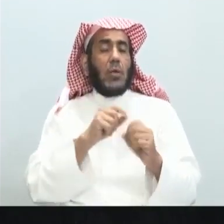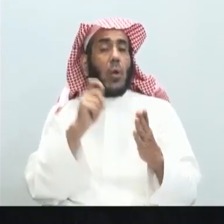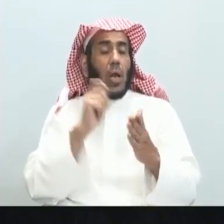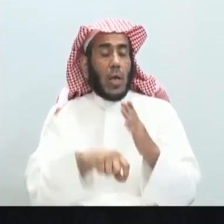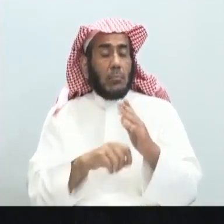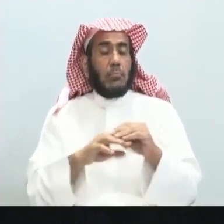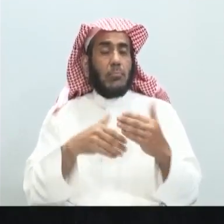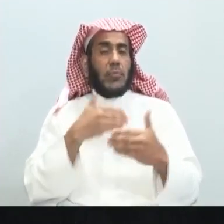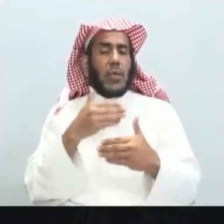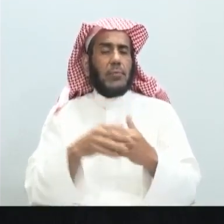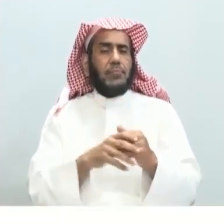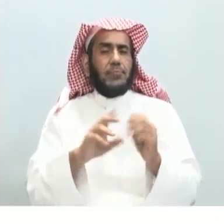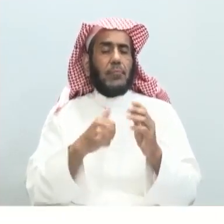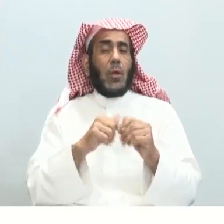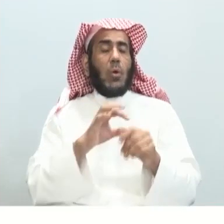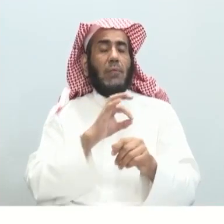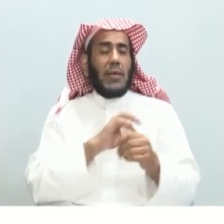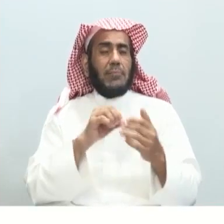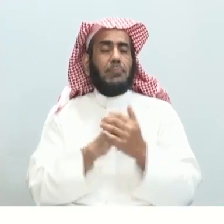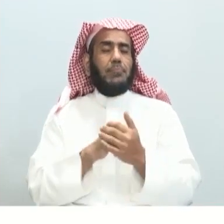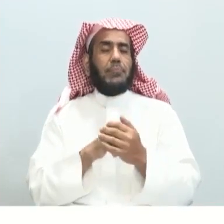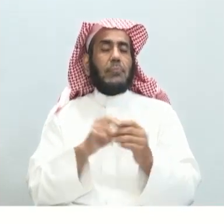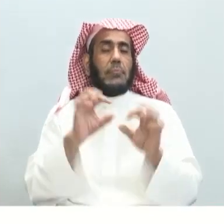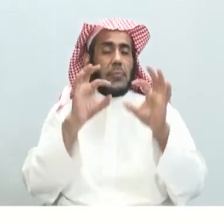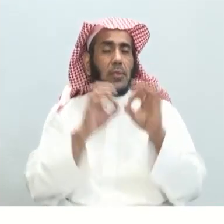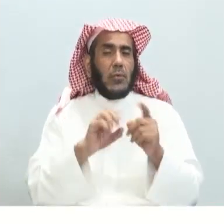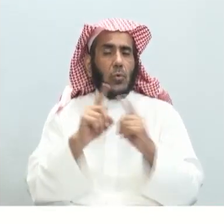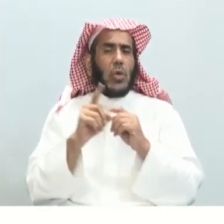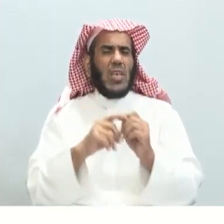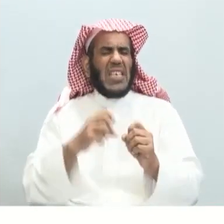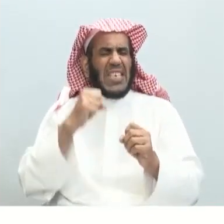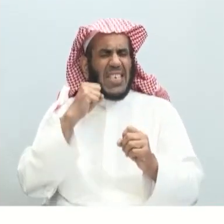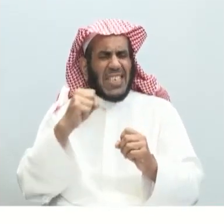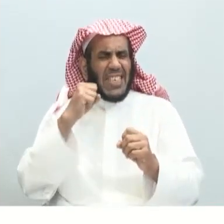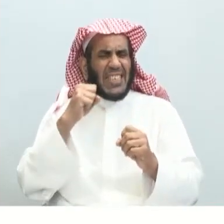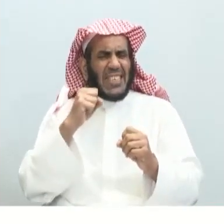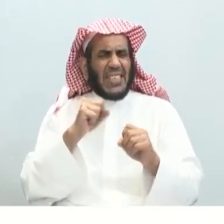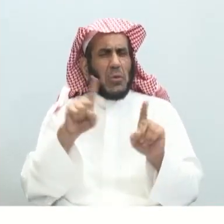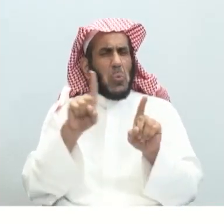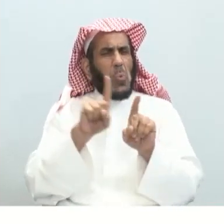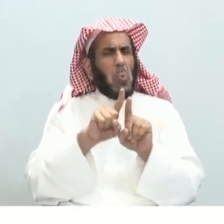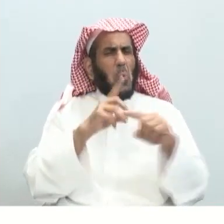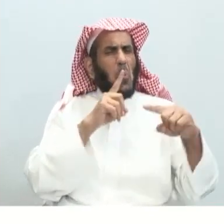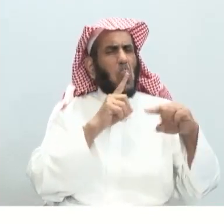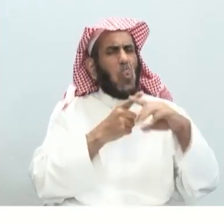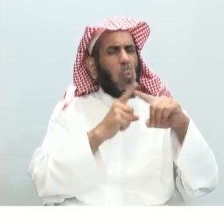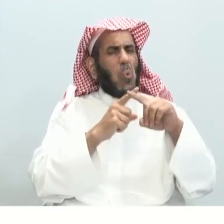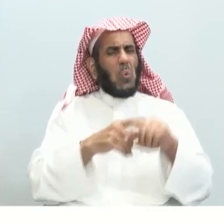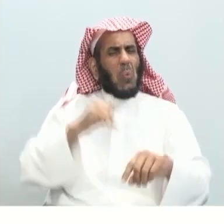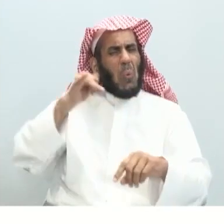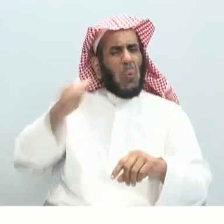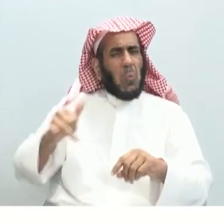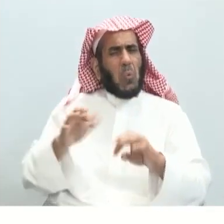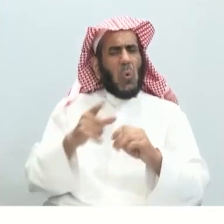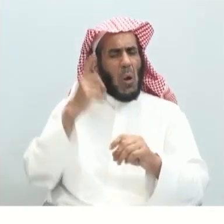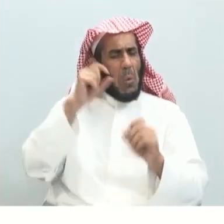فناتي الى اول فائده من الايات هنا شده عتو المش الشركين وانكاره